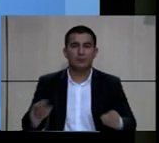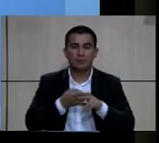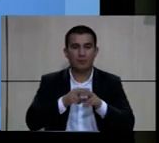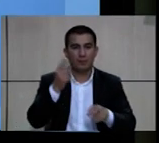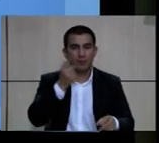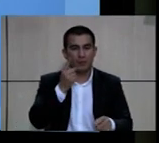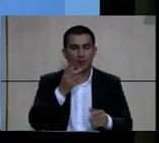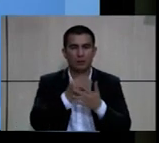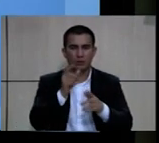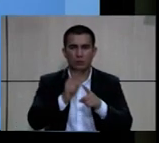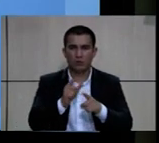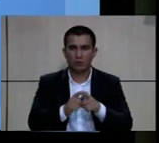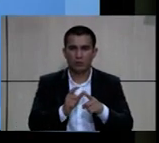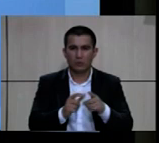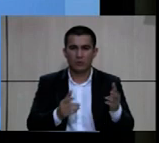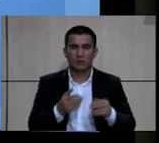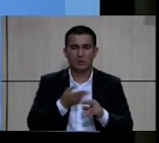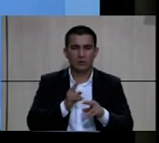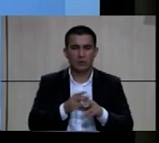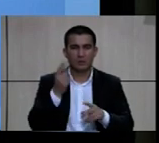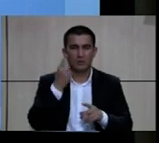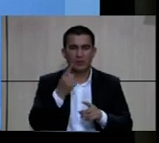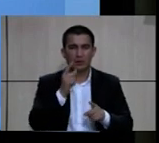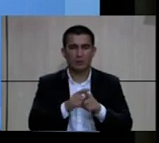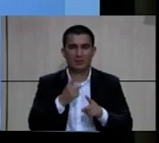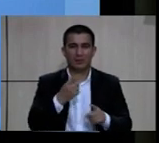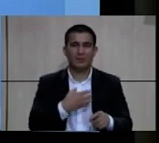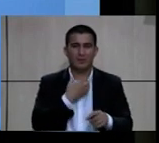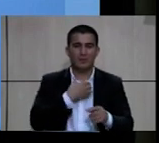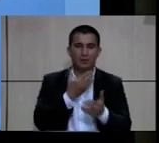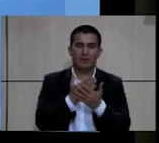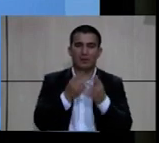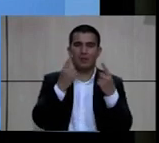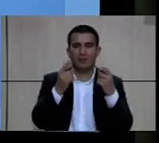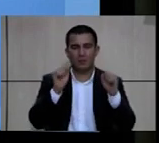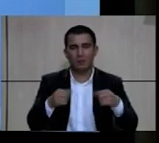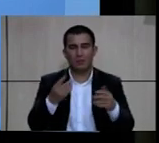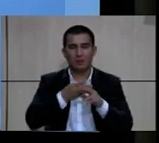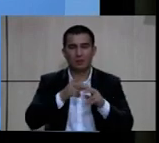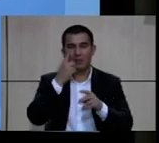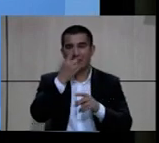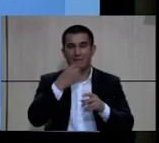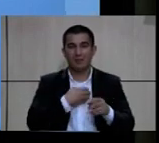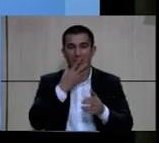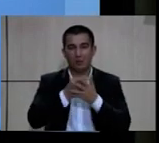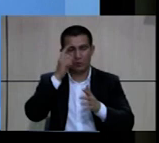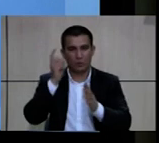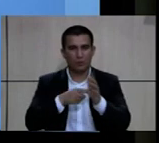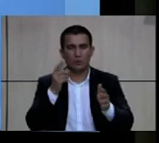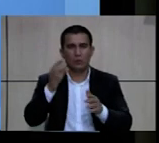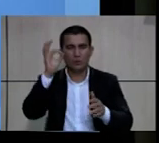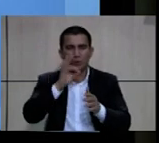Birinchisi so'z. Biz bitta hayvon misolida o'rganib chiqamiz.